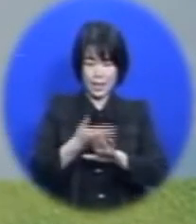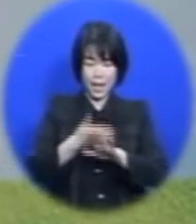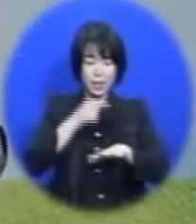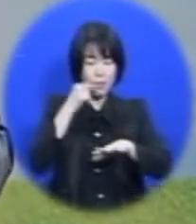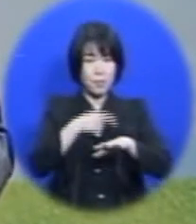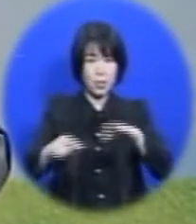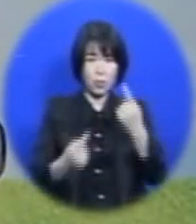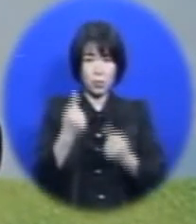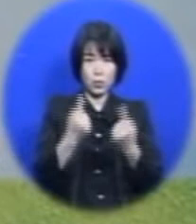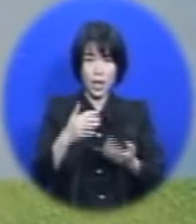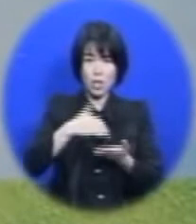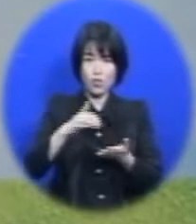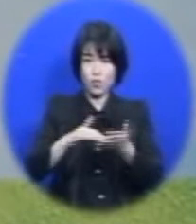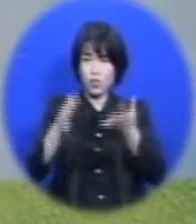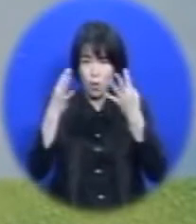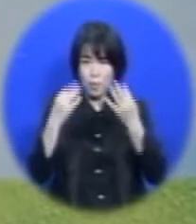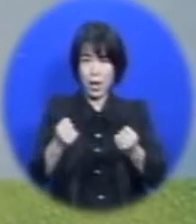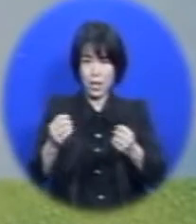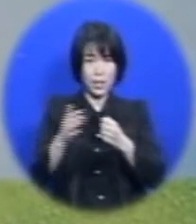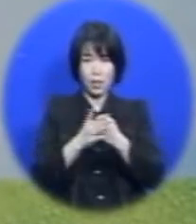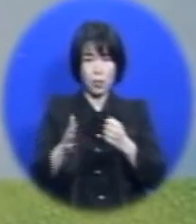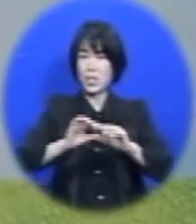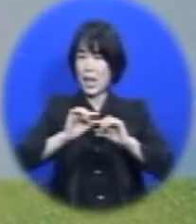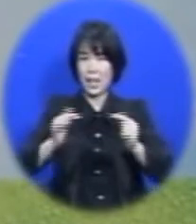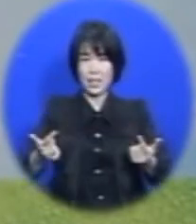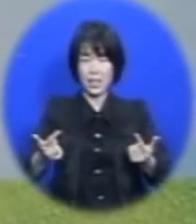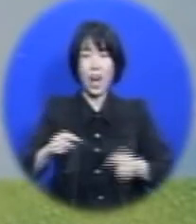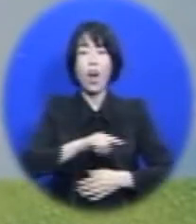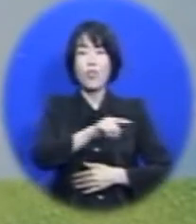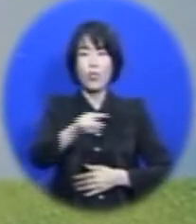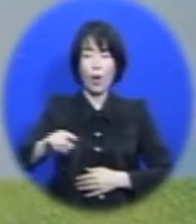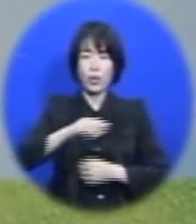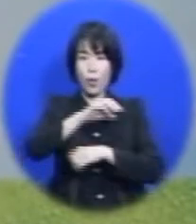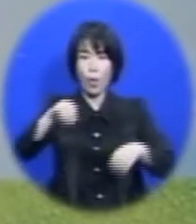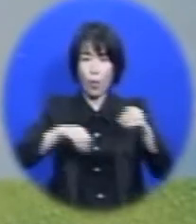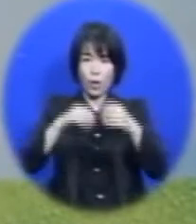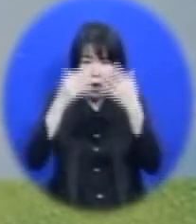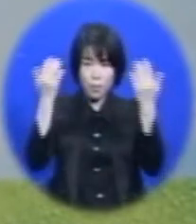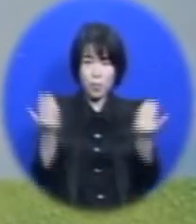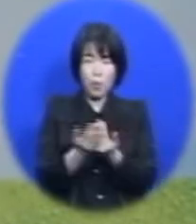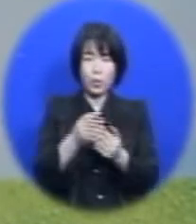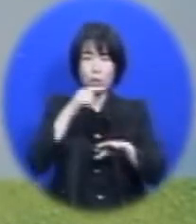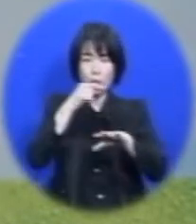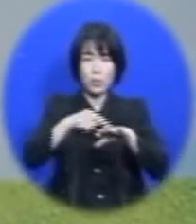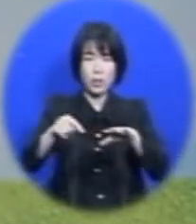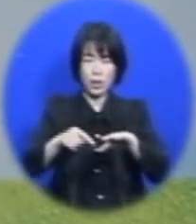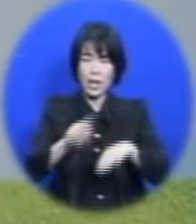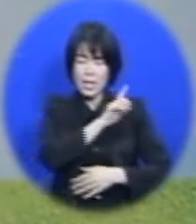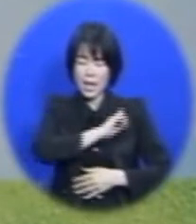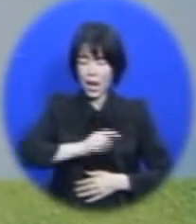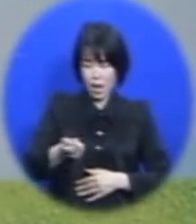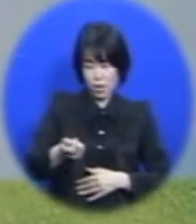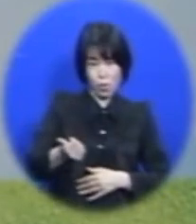민족보다 수요가 많기 때문이 아니니라. 너희는 오히려 모든 민족 중에 가장 적으니라.